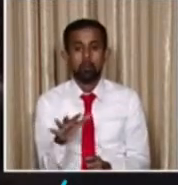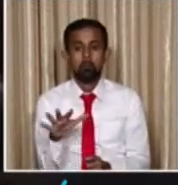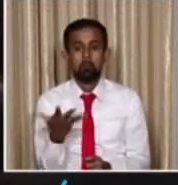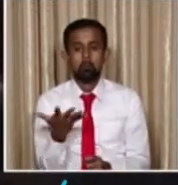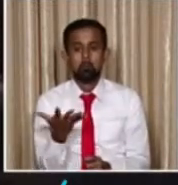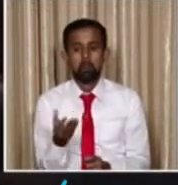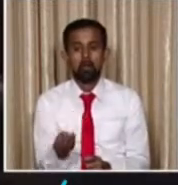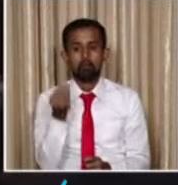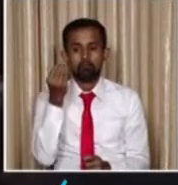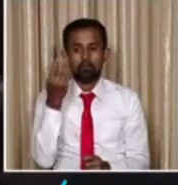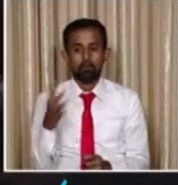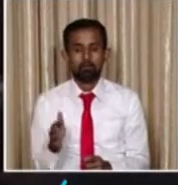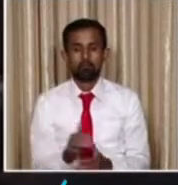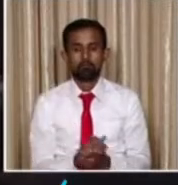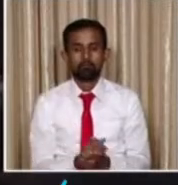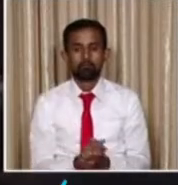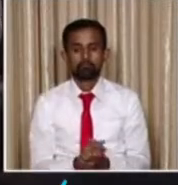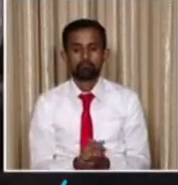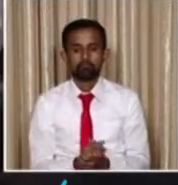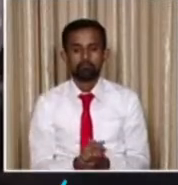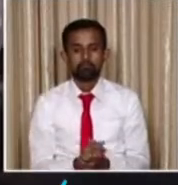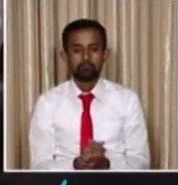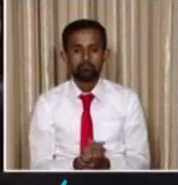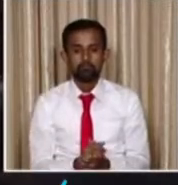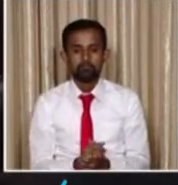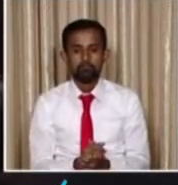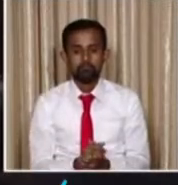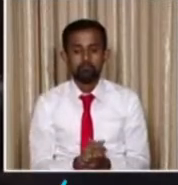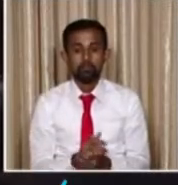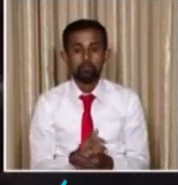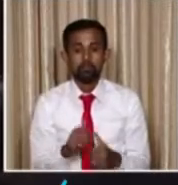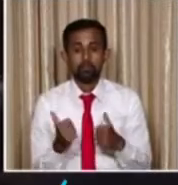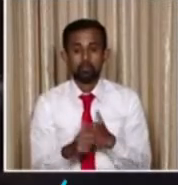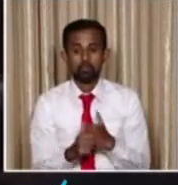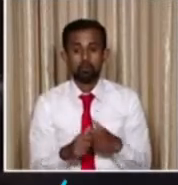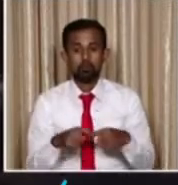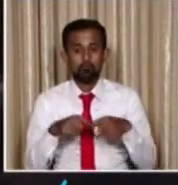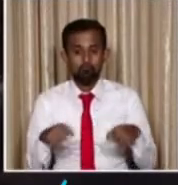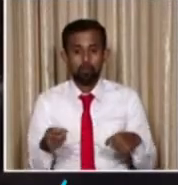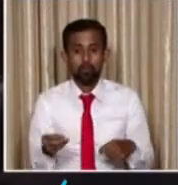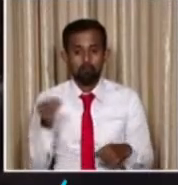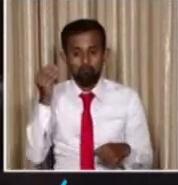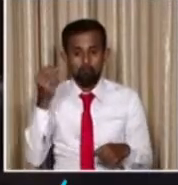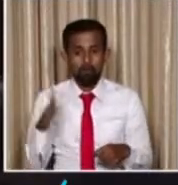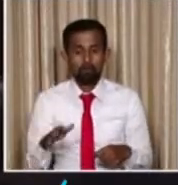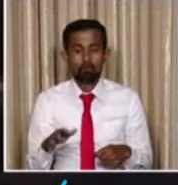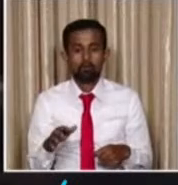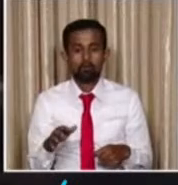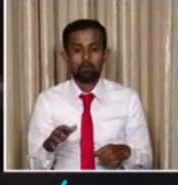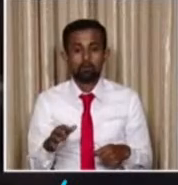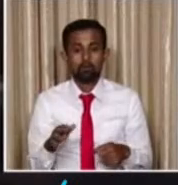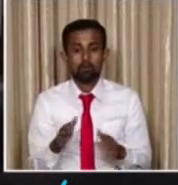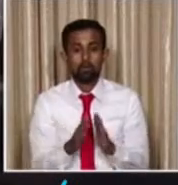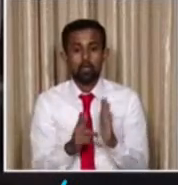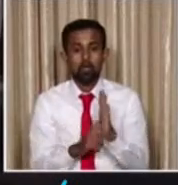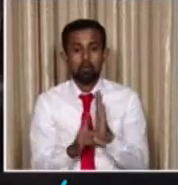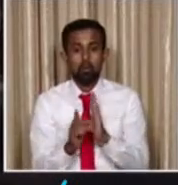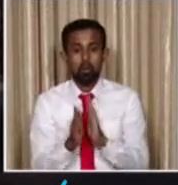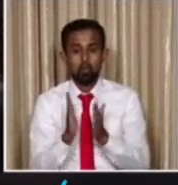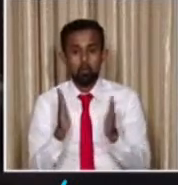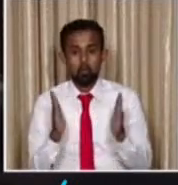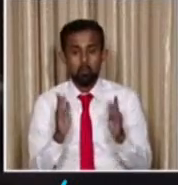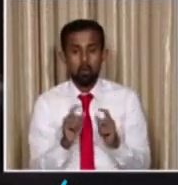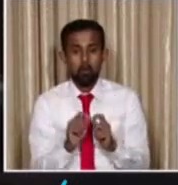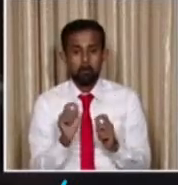500 දක්වා වැඩි කරා. ඒ විතරක් නෙමෙයි ඒ මුද්‍රණ වියදම් වැඩි කරා. ඒ විතරක් නෙමෙයි ජාතික පුස්තකාල හා ප්‍රලේඛන